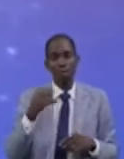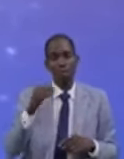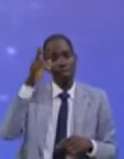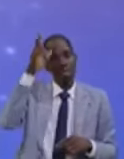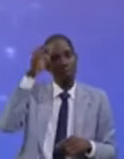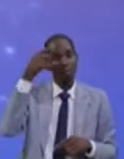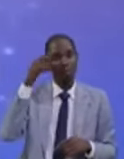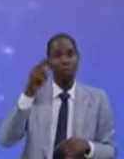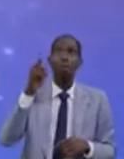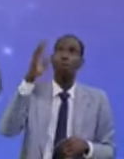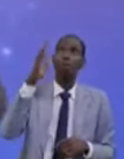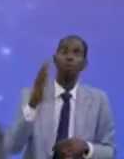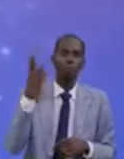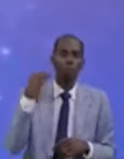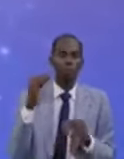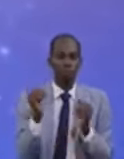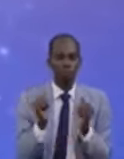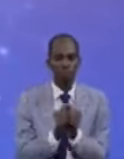avec